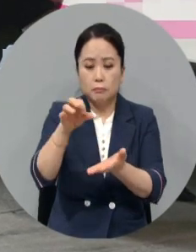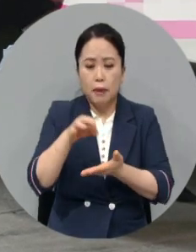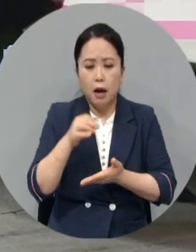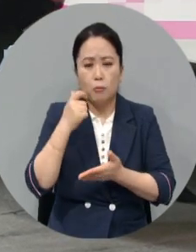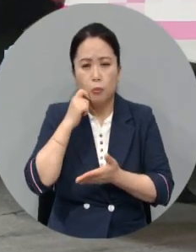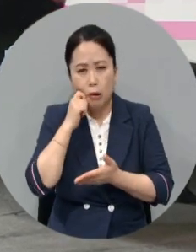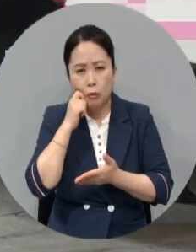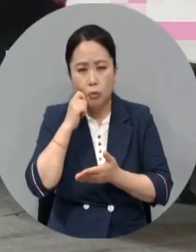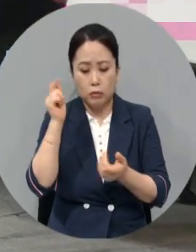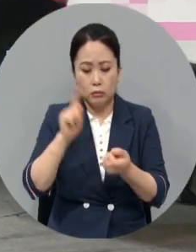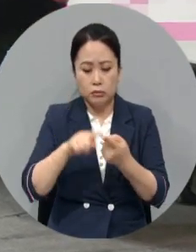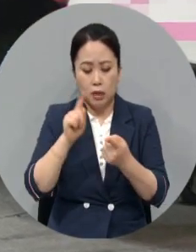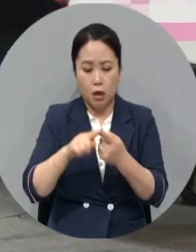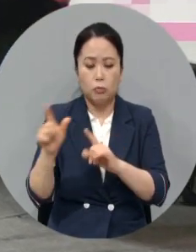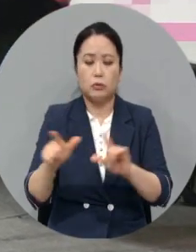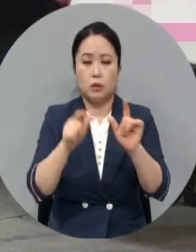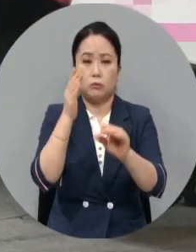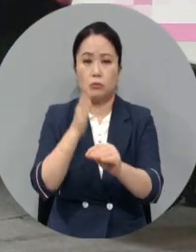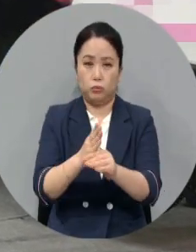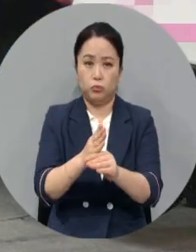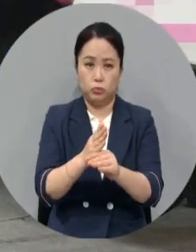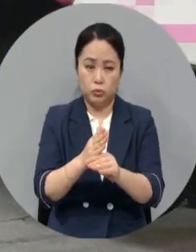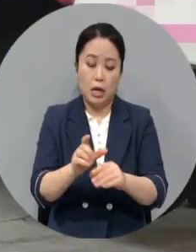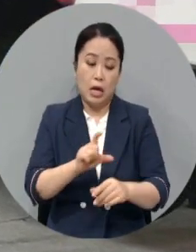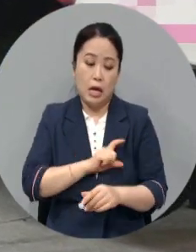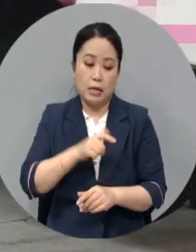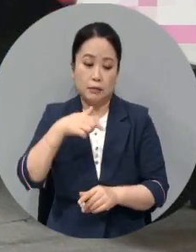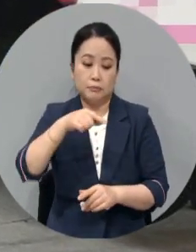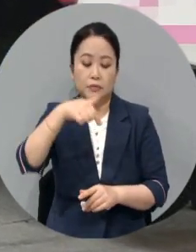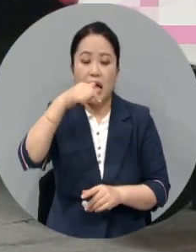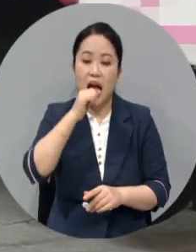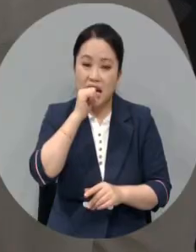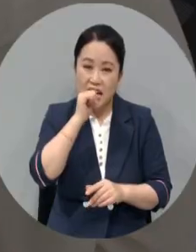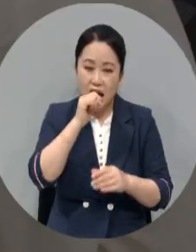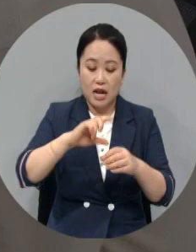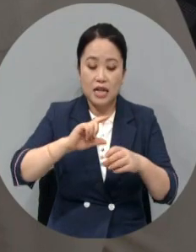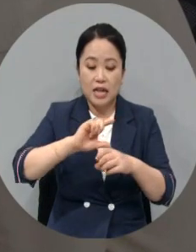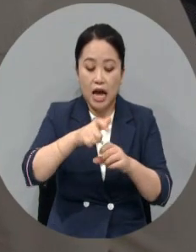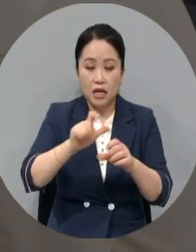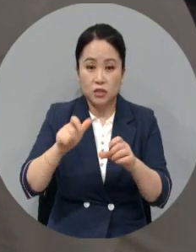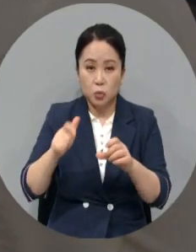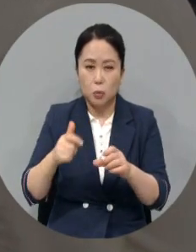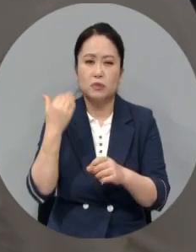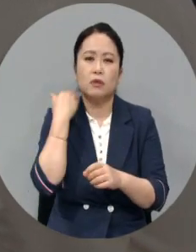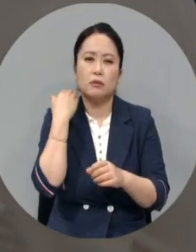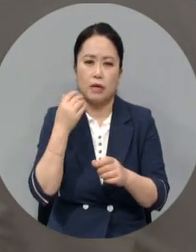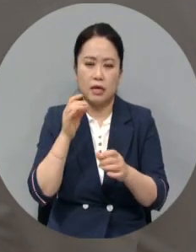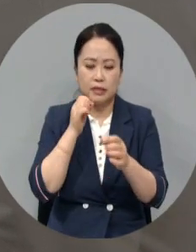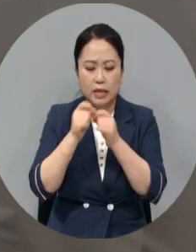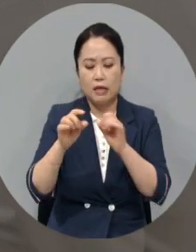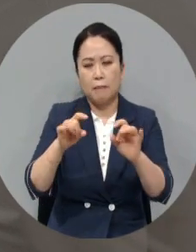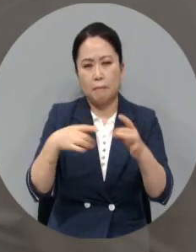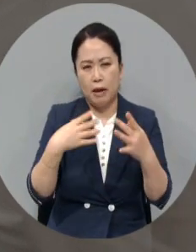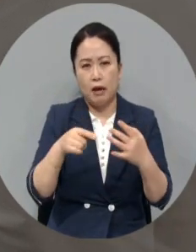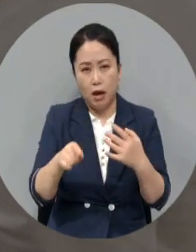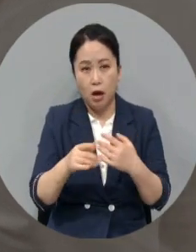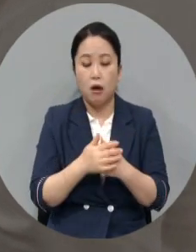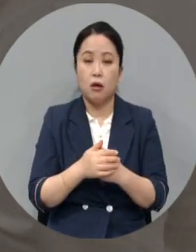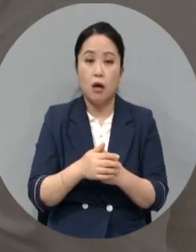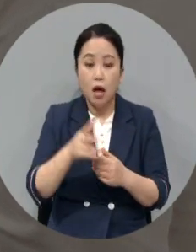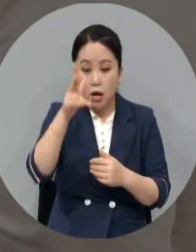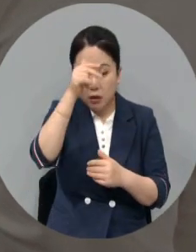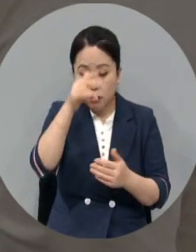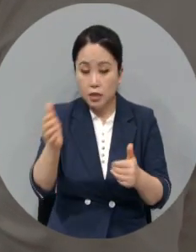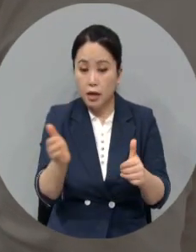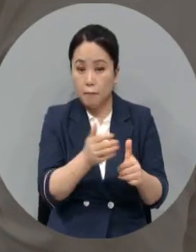나가지 못하고 있습니다. 이른바 깡통 전세 사기에 당한 겁니다. 경찰에 적발된 부동산 컨설팅 업체는